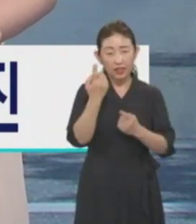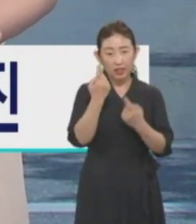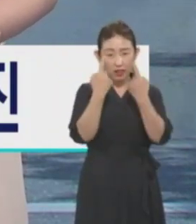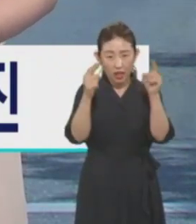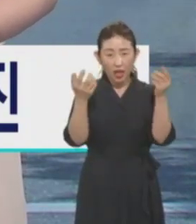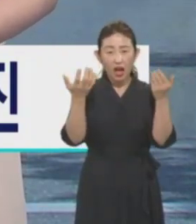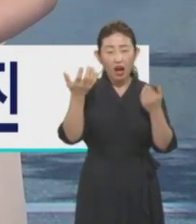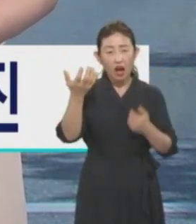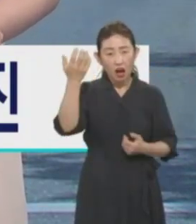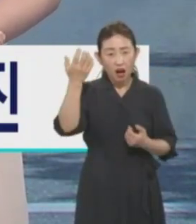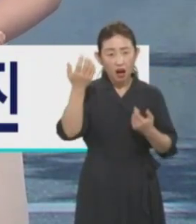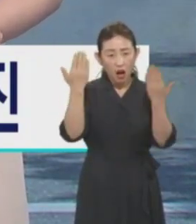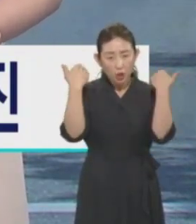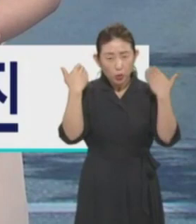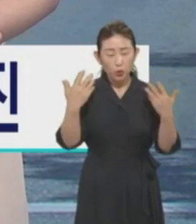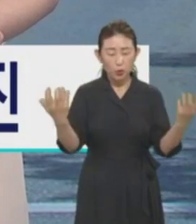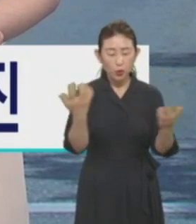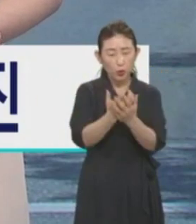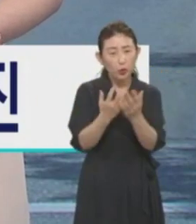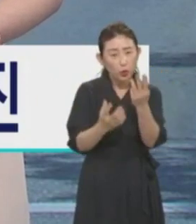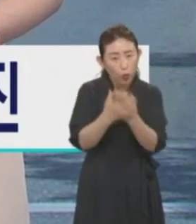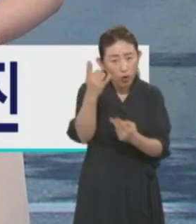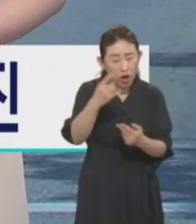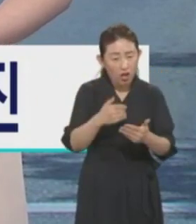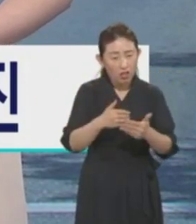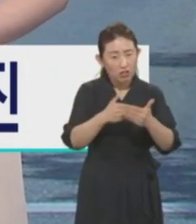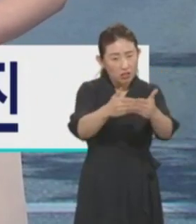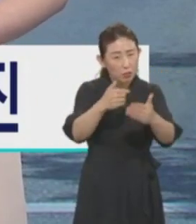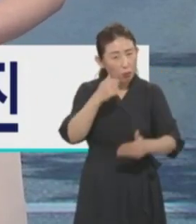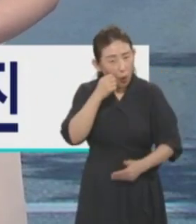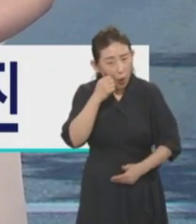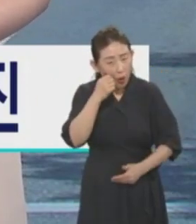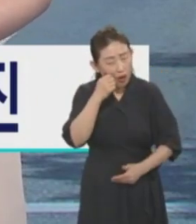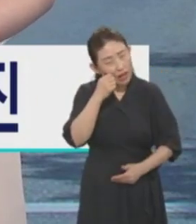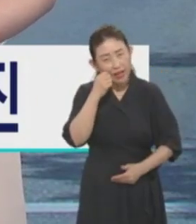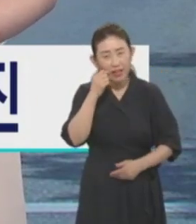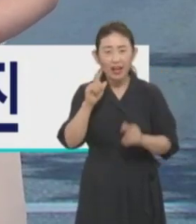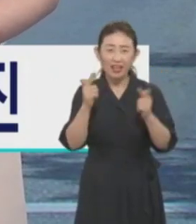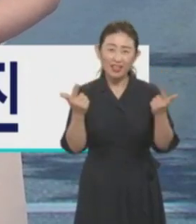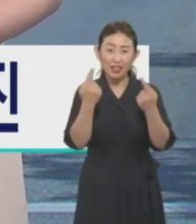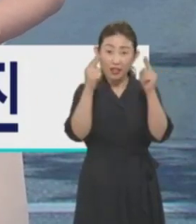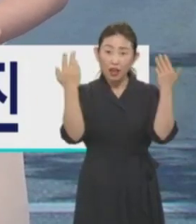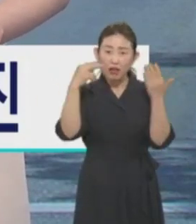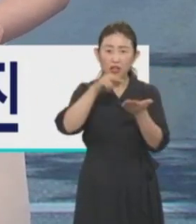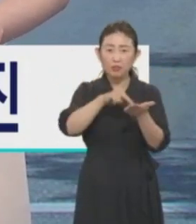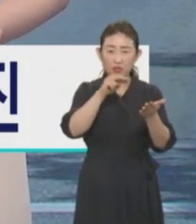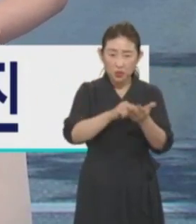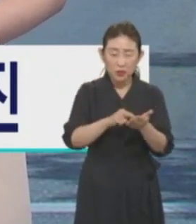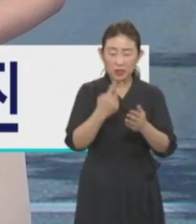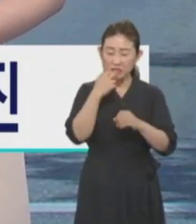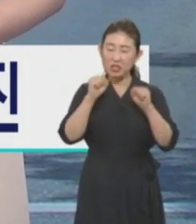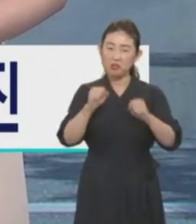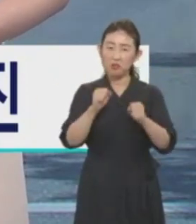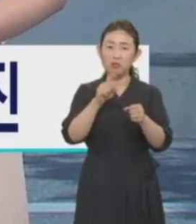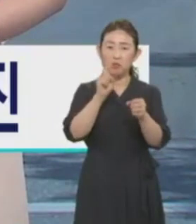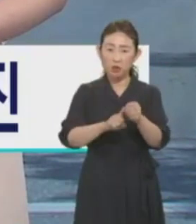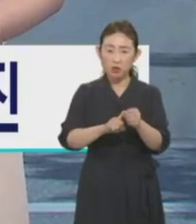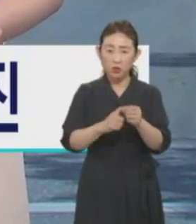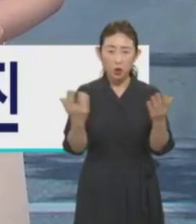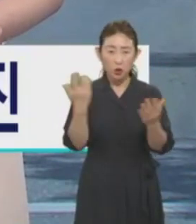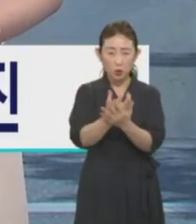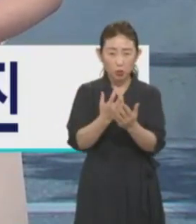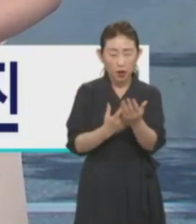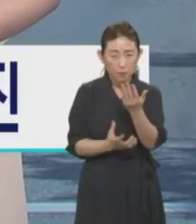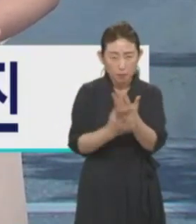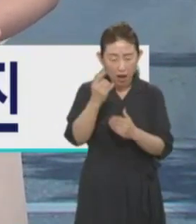통합 등 대학 간 통합도 어려움을 겪는 게 아니냐는 전망까지 나왔지만 해당 대학들은 생존권 차원에서 통합에 더